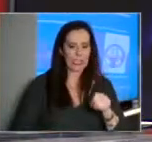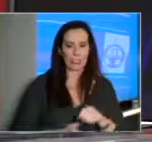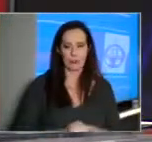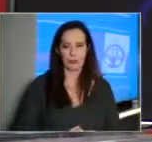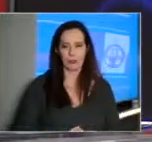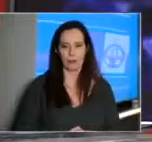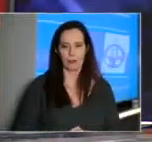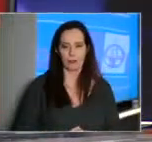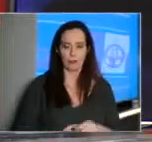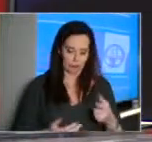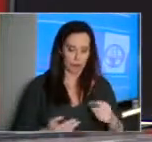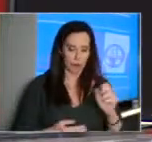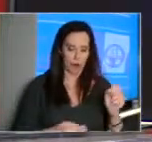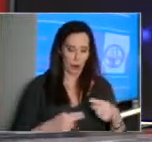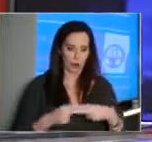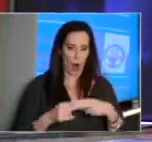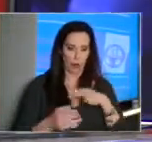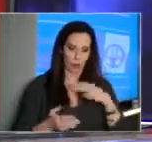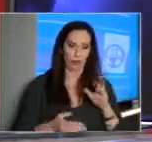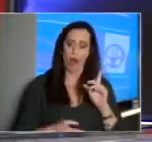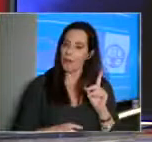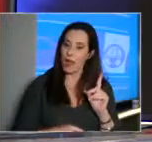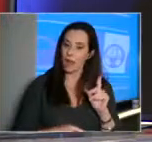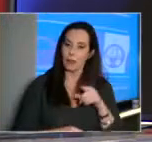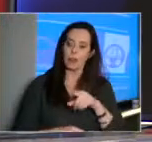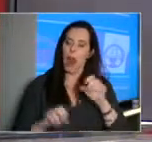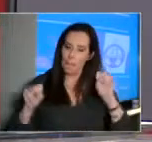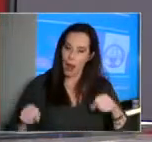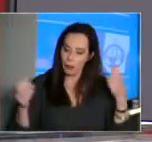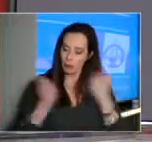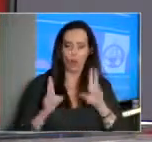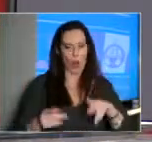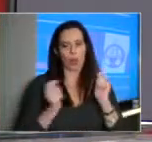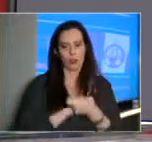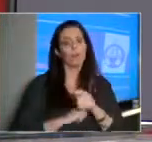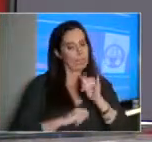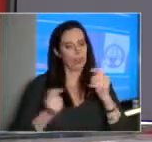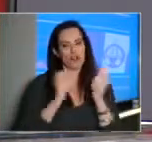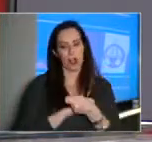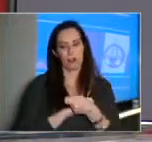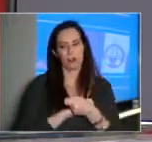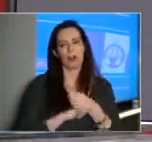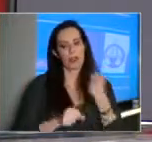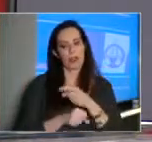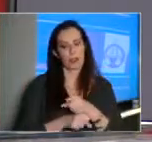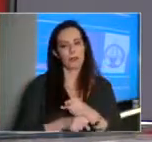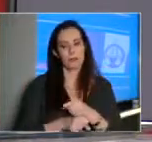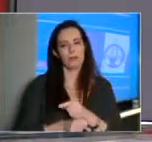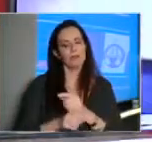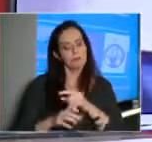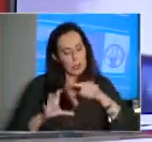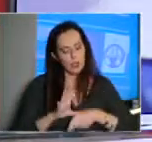הכנסת בחודשים, בשבועות הקרובים, אבל היא כן יכולה לשנות, והיא תשנה, והיא תעשה את זה בצורה